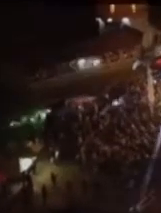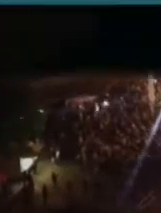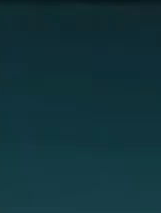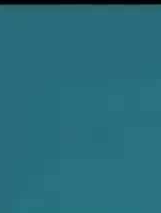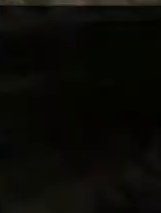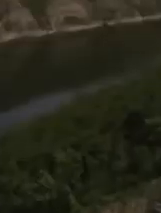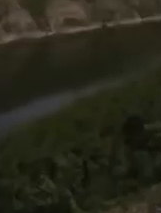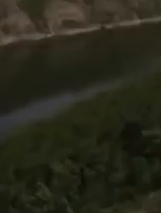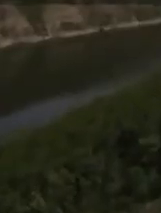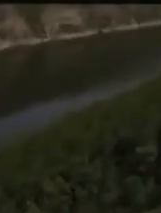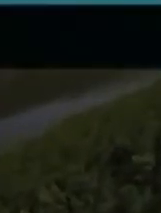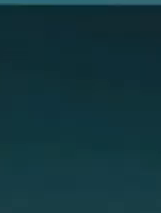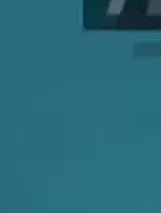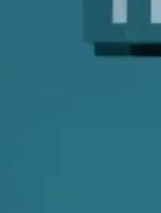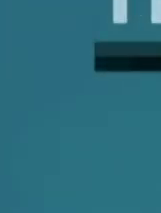Музика